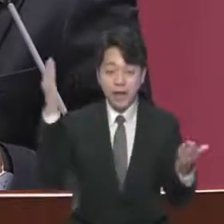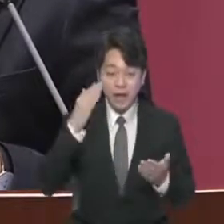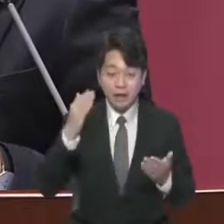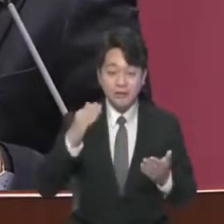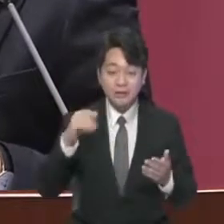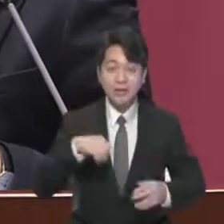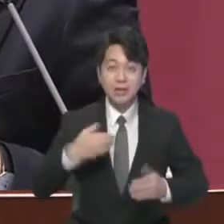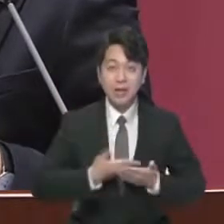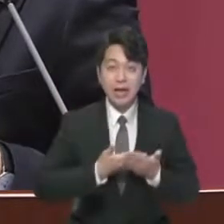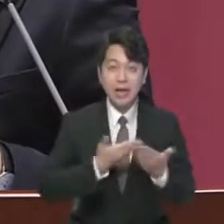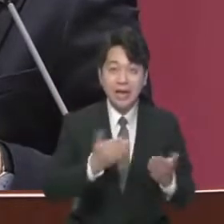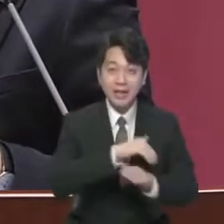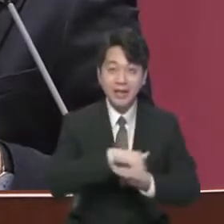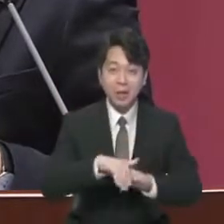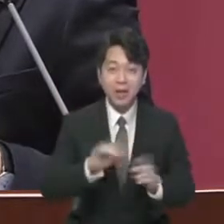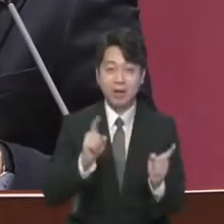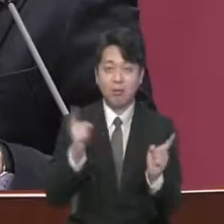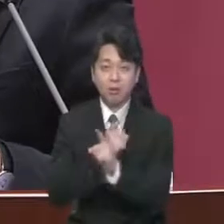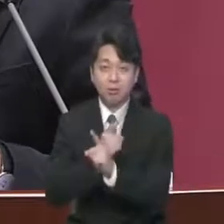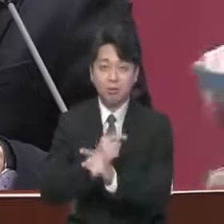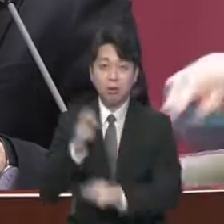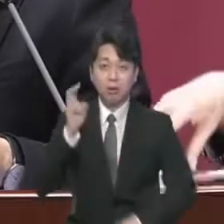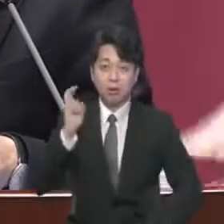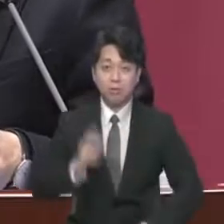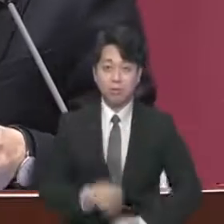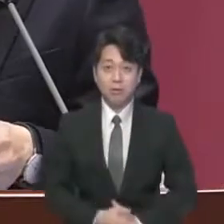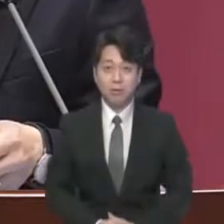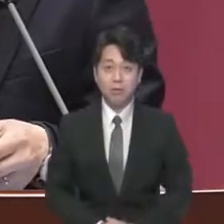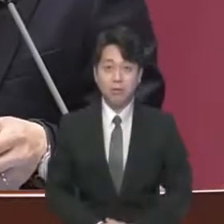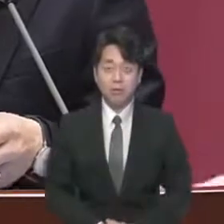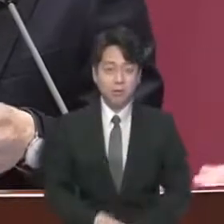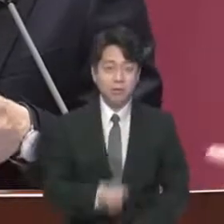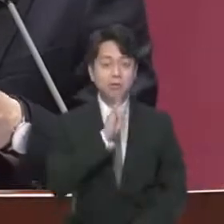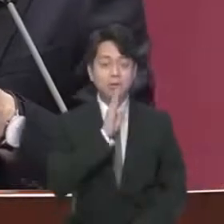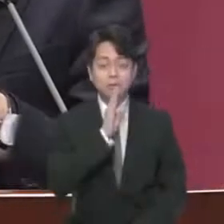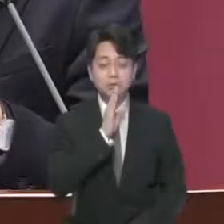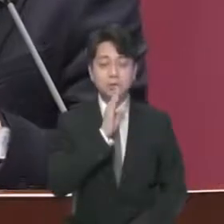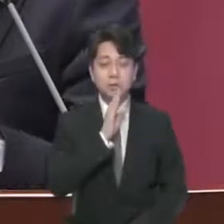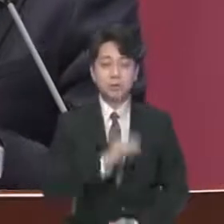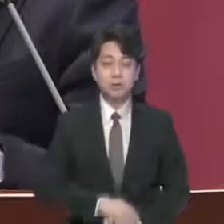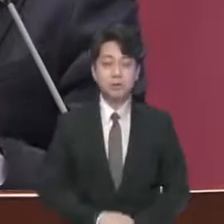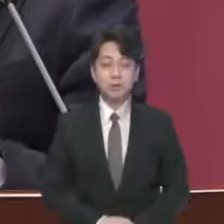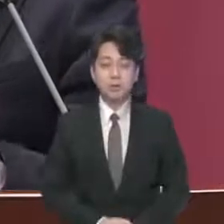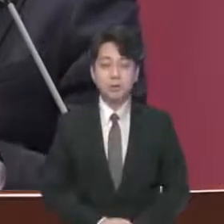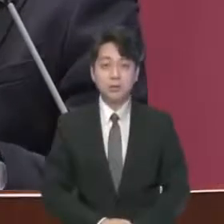정부에서는 그 보급을 하지 않기로 했고요. 예, 그것은 중단한 것으로 알고 있습니다.